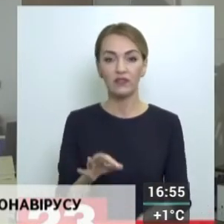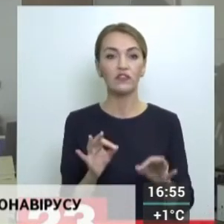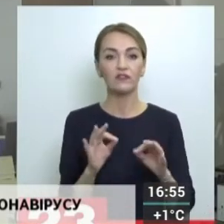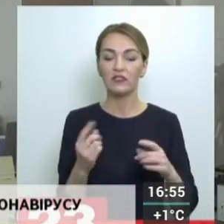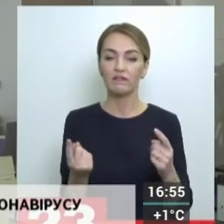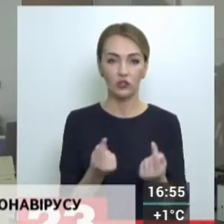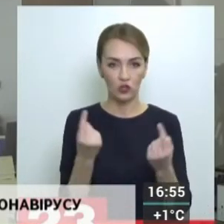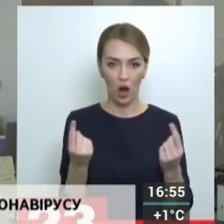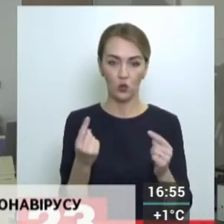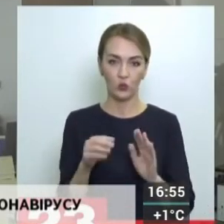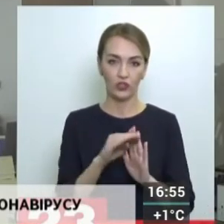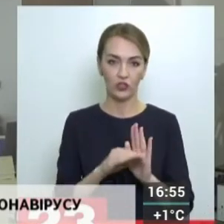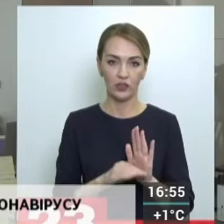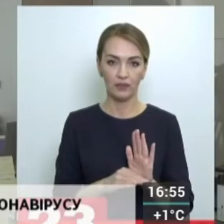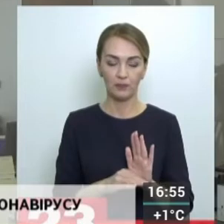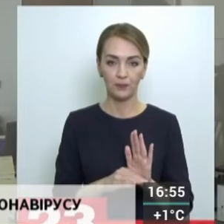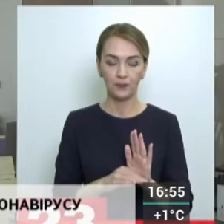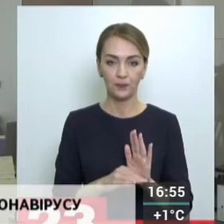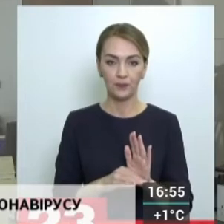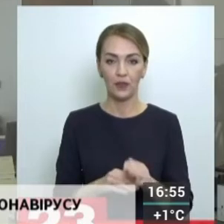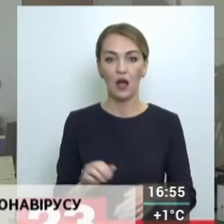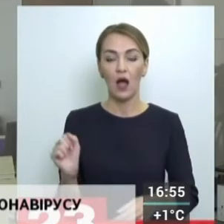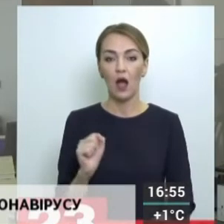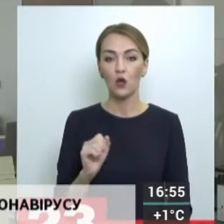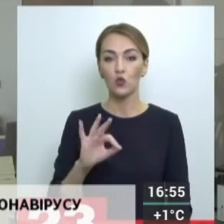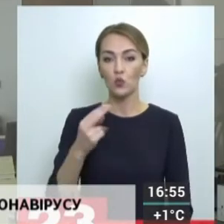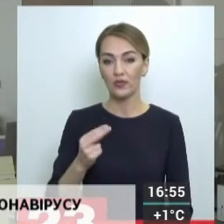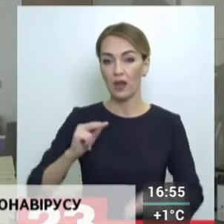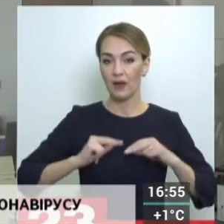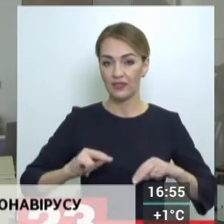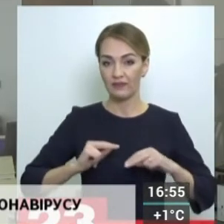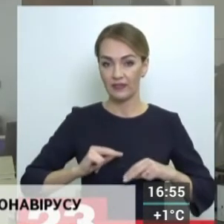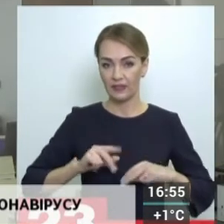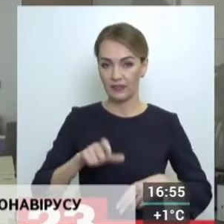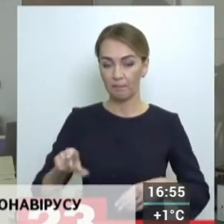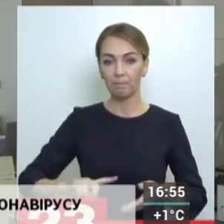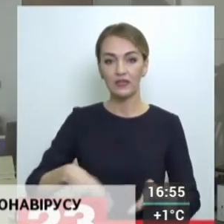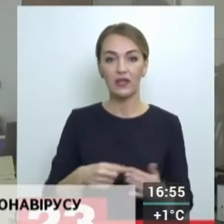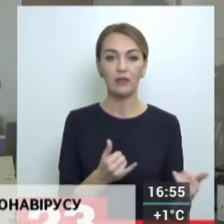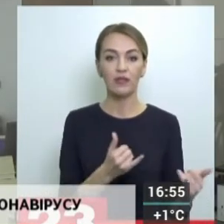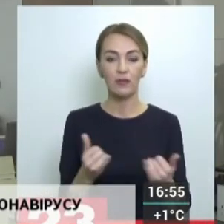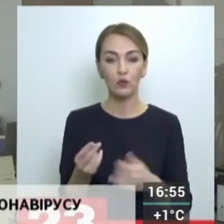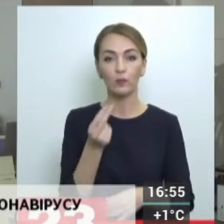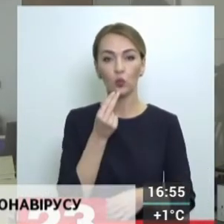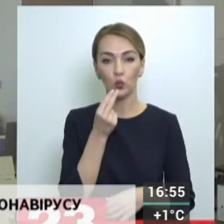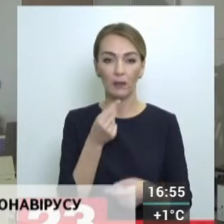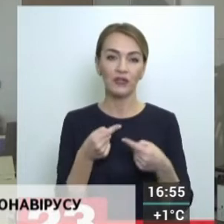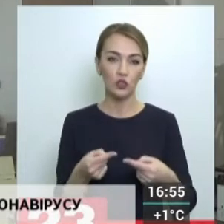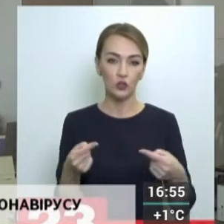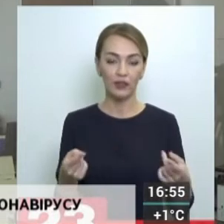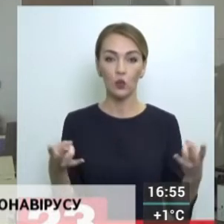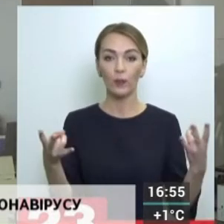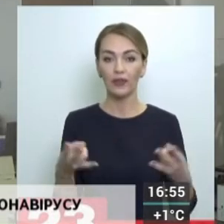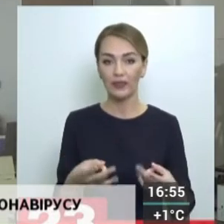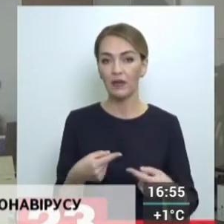звичайному режимі. А соціальні працівники міста забезпечують продукти та іншими